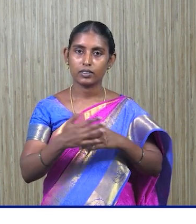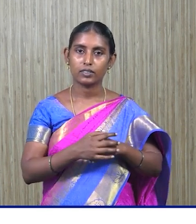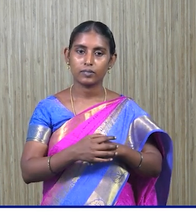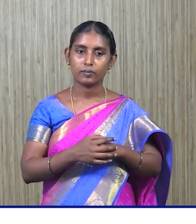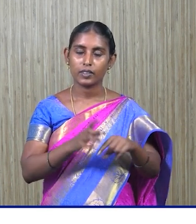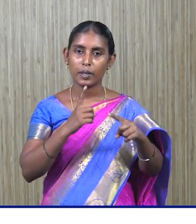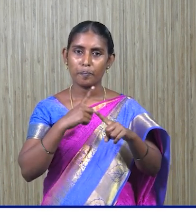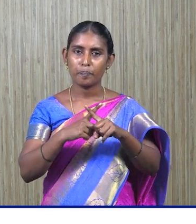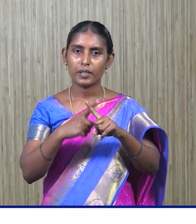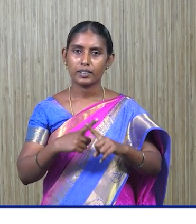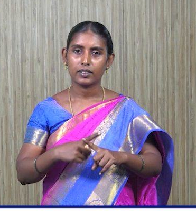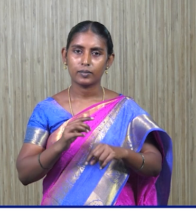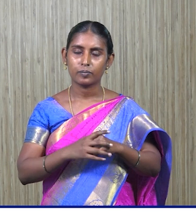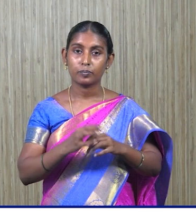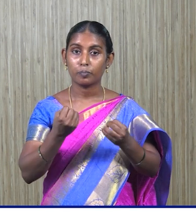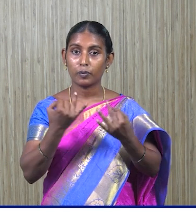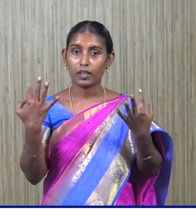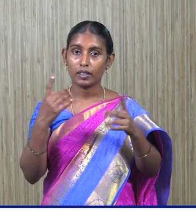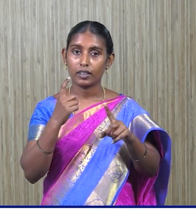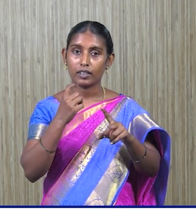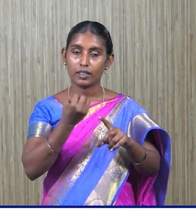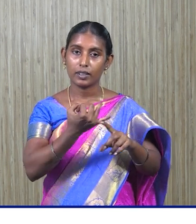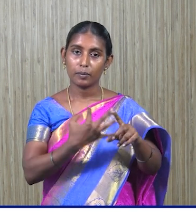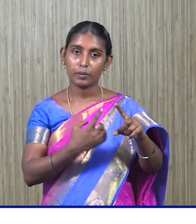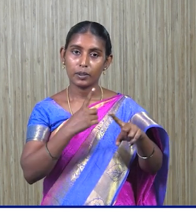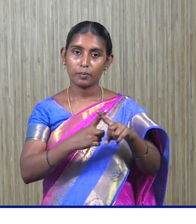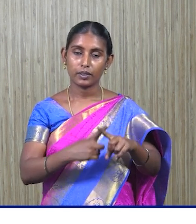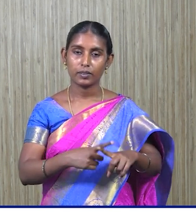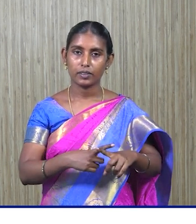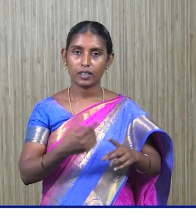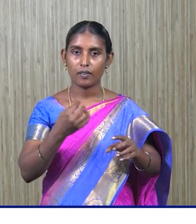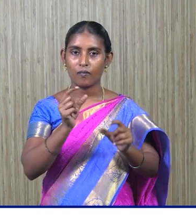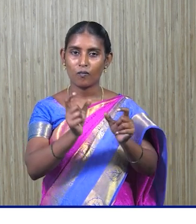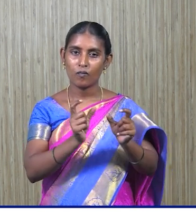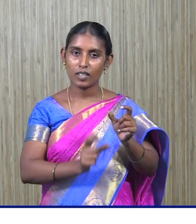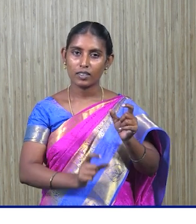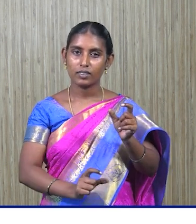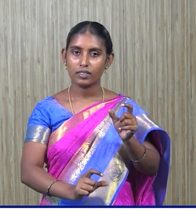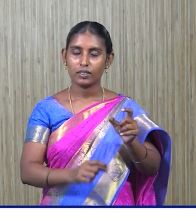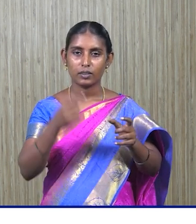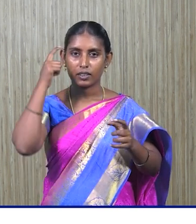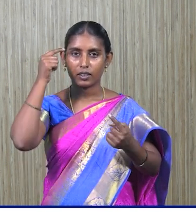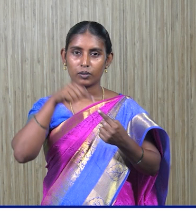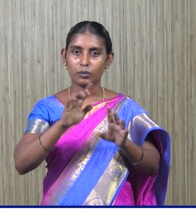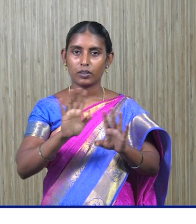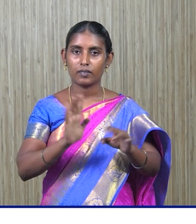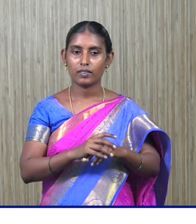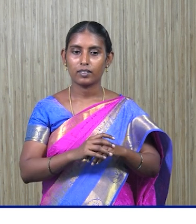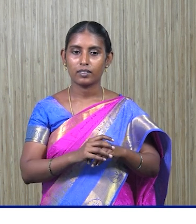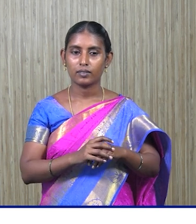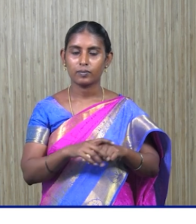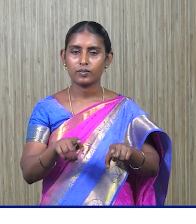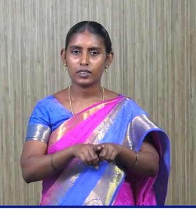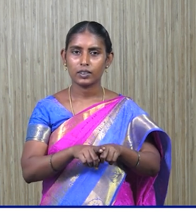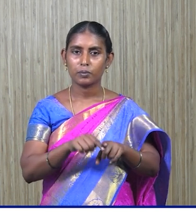மாதிரி தான் பெருக்கலுக்கு. பல எண்களை பெருக்கும்போது அவ் எண்களின் வரிசை பற்றி கருத்தில் கொள்ள தேவையில்லை. இது பெருக்கலின் சேர்ப்பு பண்பு. அதே போன்று தான்